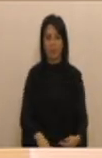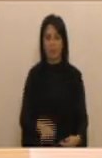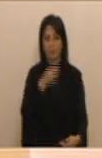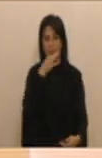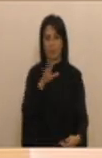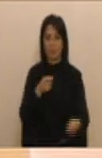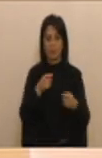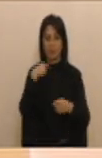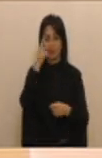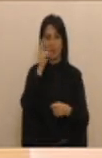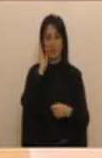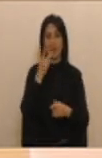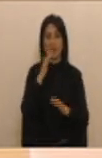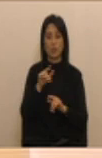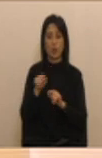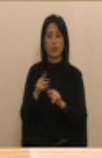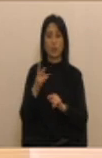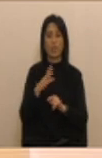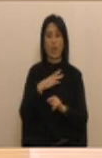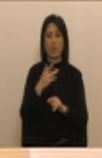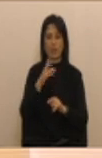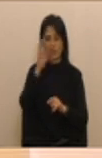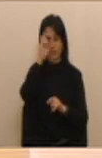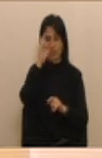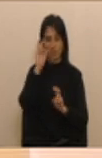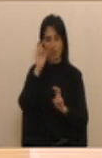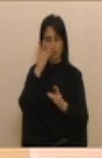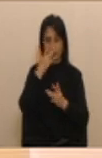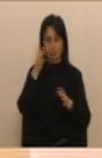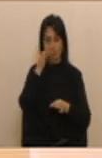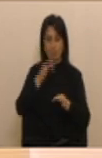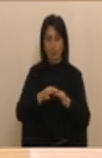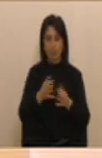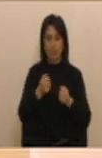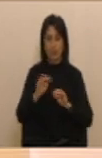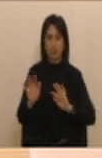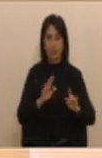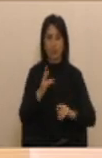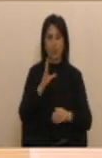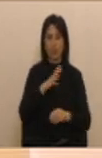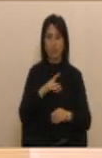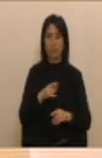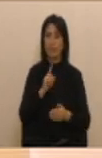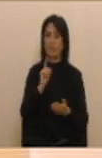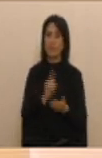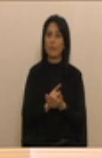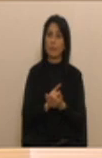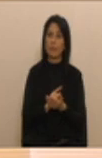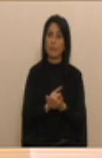ნებისმიერი მართველი პირი, ვინც იქნება ნაციონალურ მოძრაობაში, უნდა იყოს საჯარო პირი და საჯაროდ უნდა აიღოს პასუხისმგებლობა ქმედებებზე.